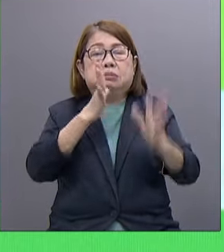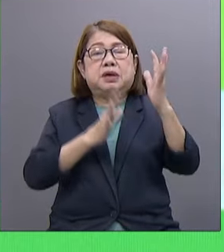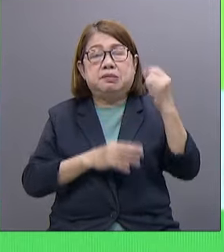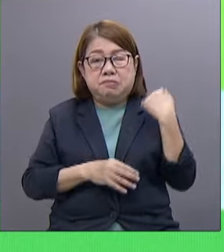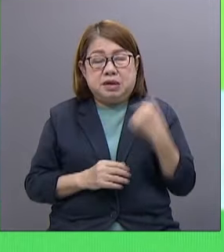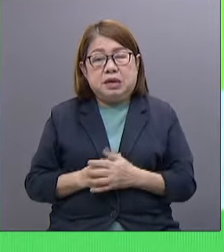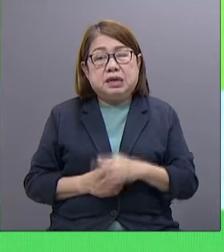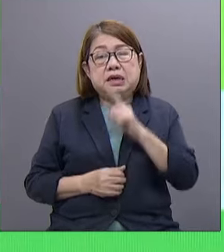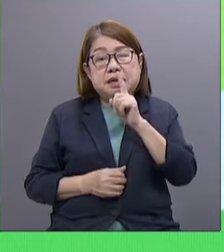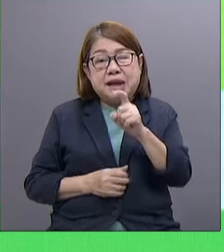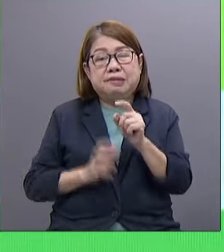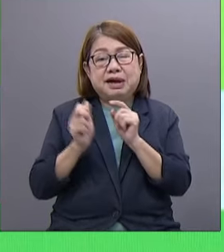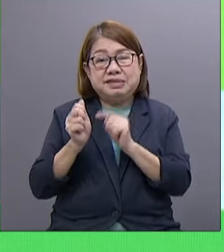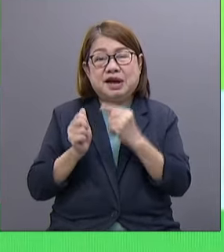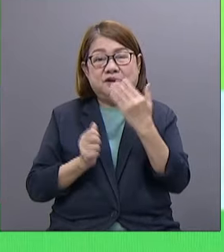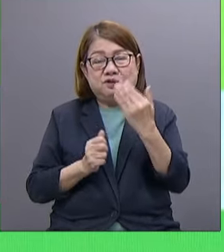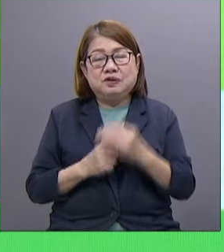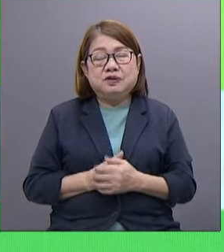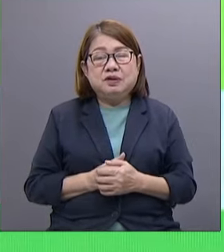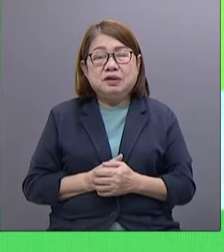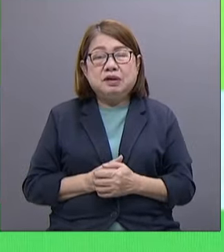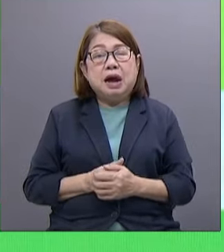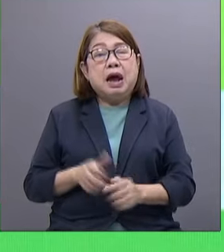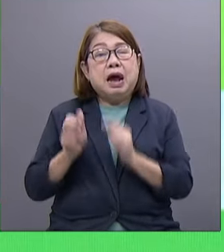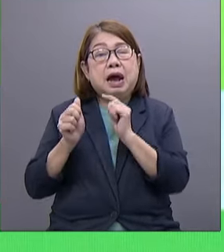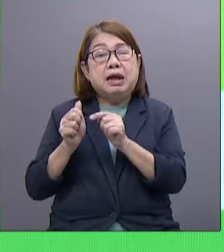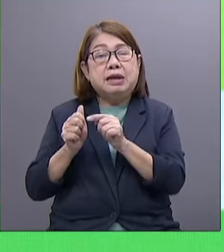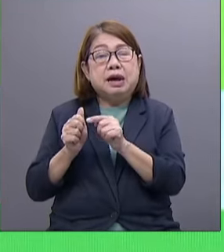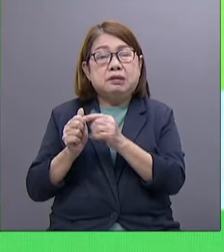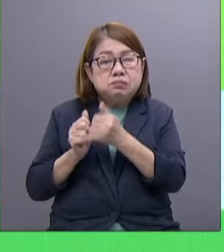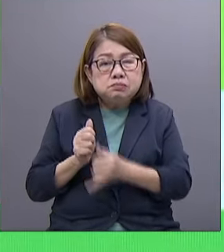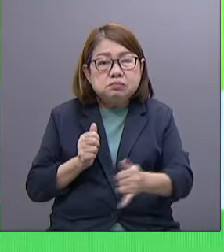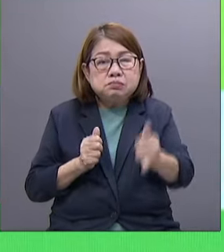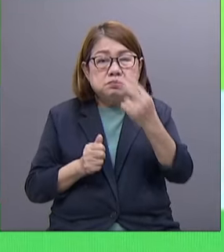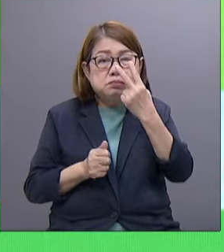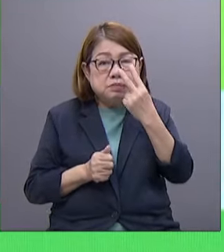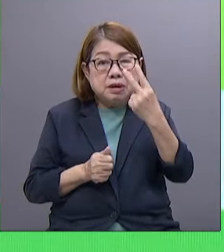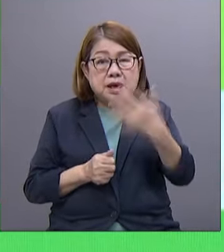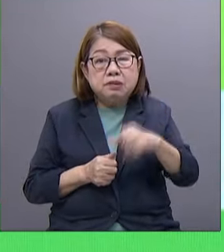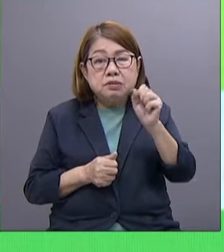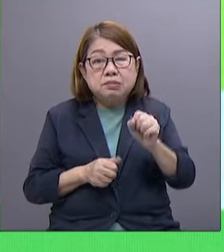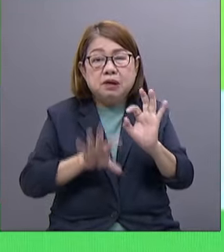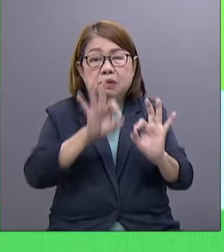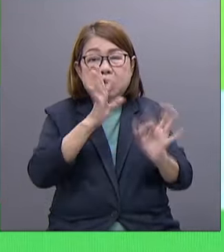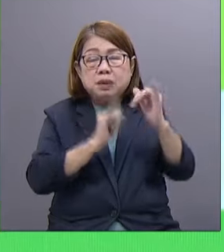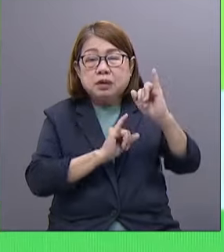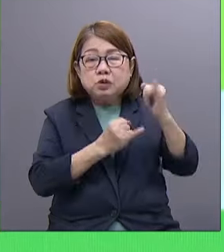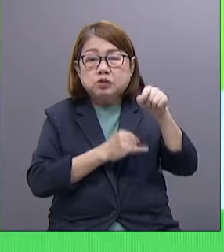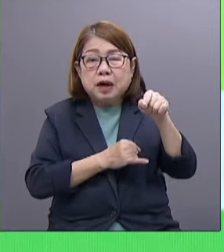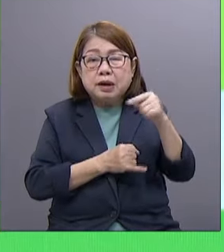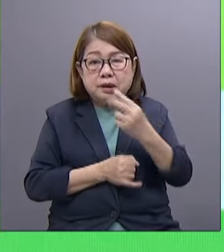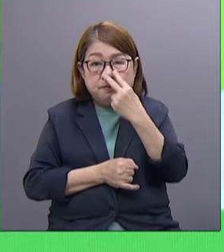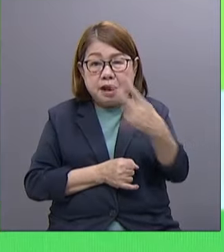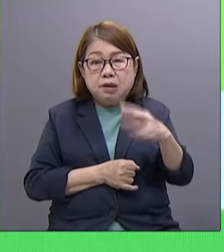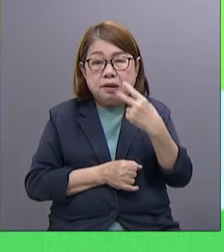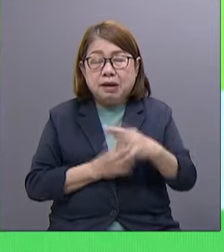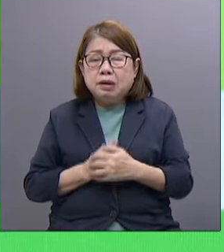บัณฑิตก่อนนะคะอาจารยเนี่ยนะคะก็เรียกว่าลงพื้นที่ไปดูกับตาด้วยตัวเองหลังเกิดเหตุไฟไหม้ว่าเป็นอย่างไรภาพที่